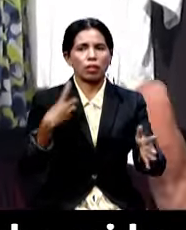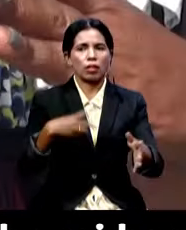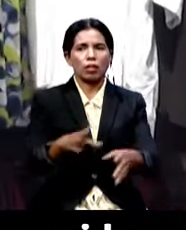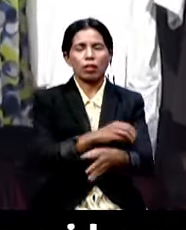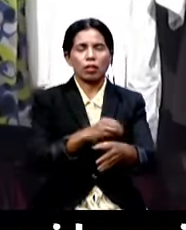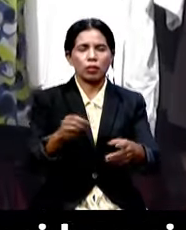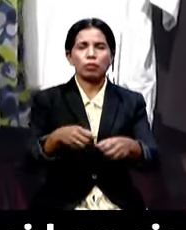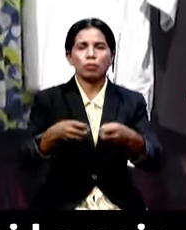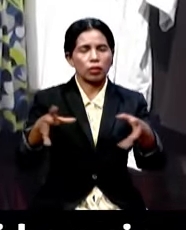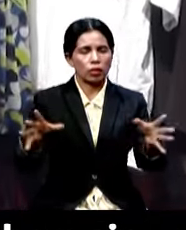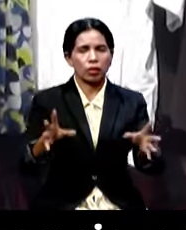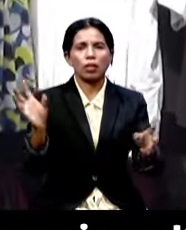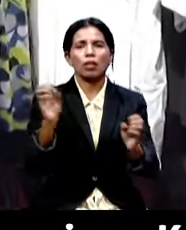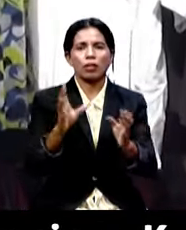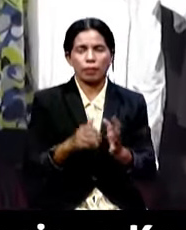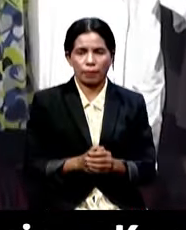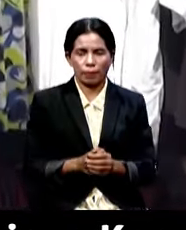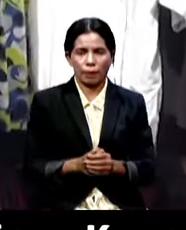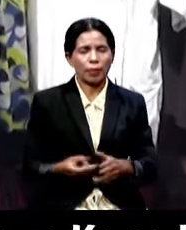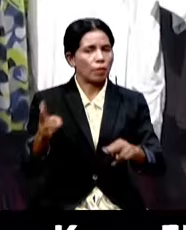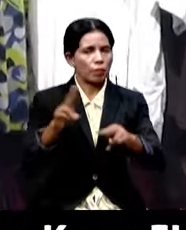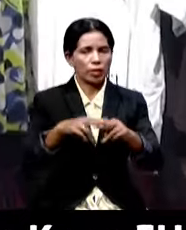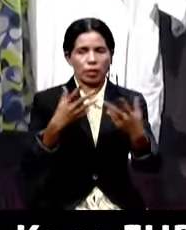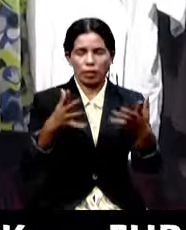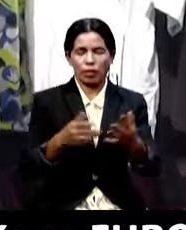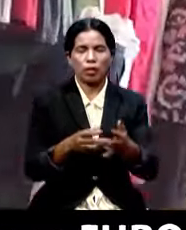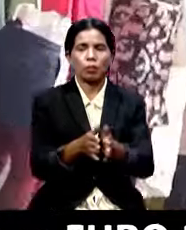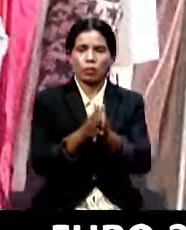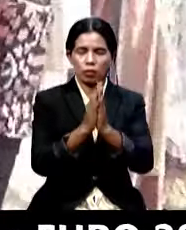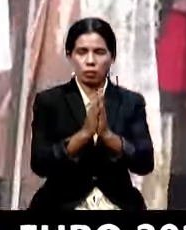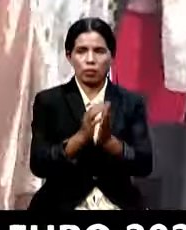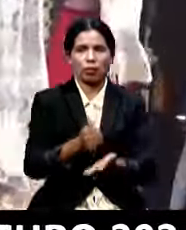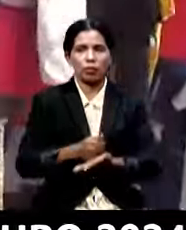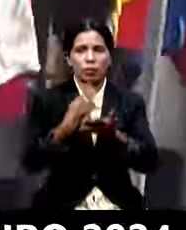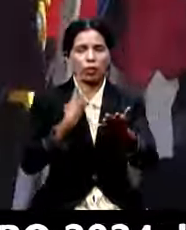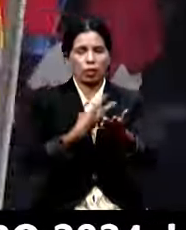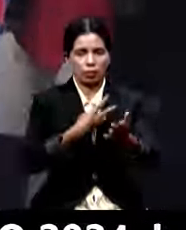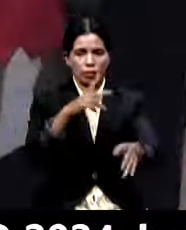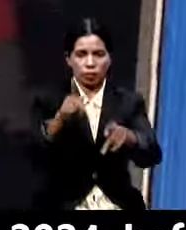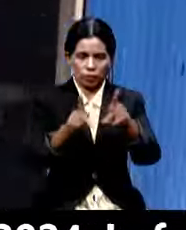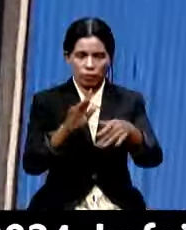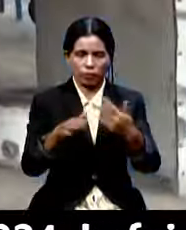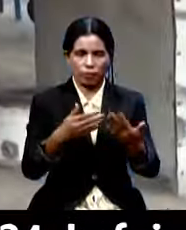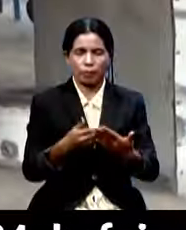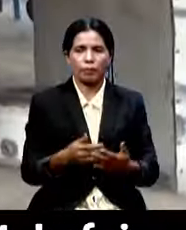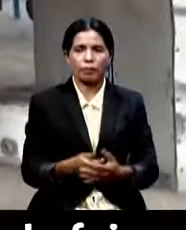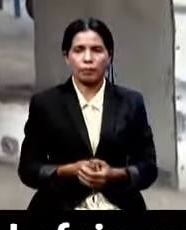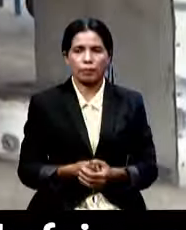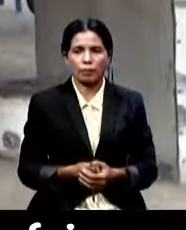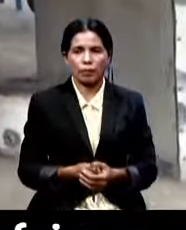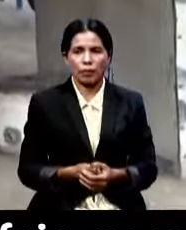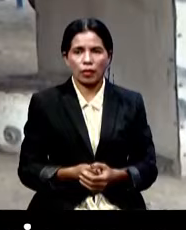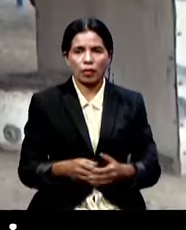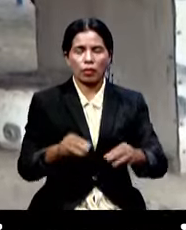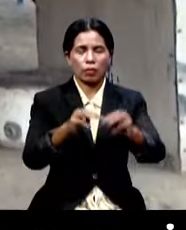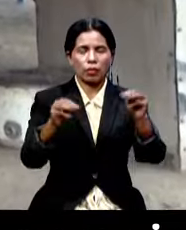det rugi tama iya atu amenta la iya ne ba au support bot sira teng tau mata ba amko bo posimini sibidi maro